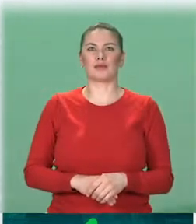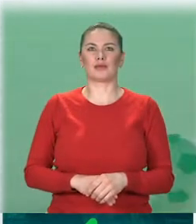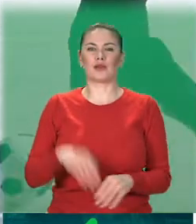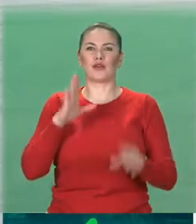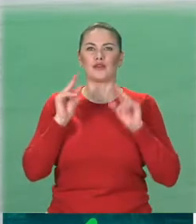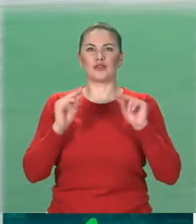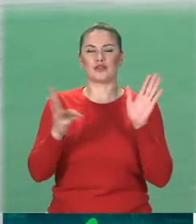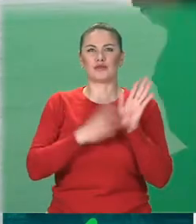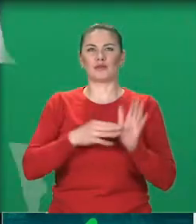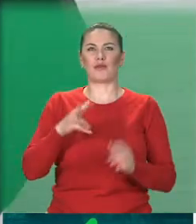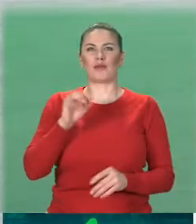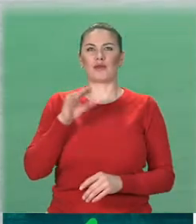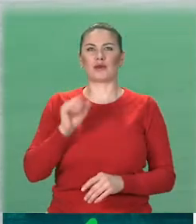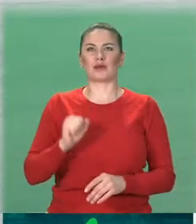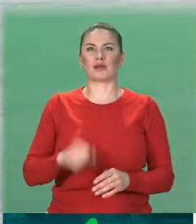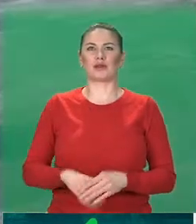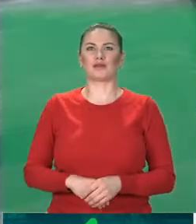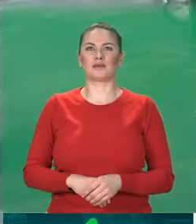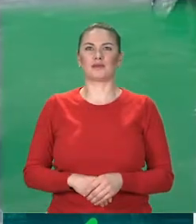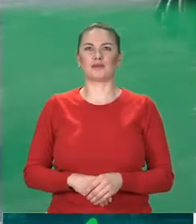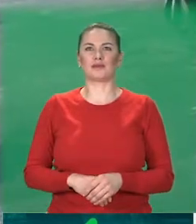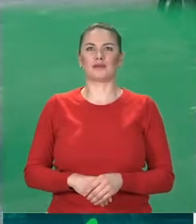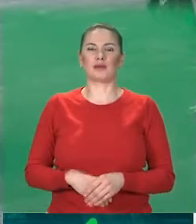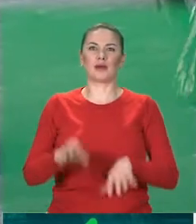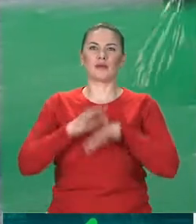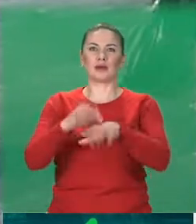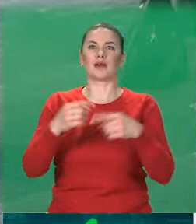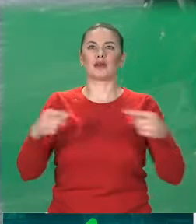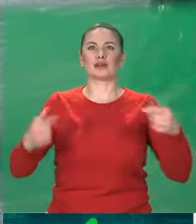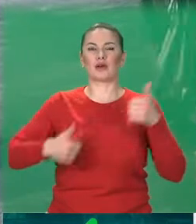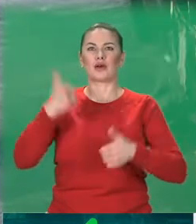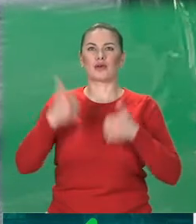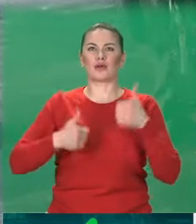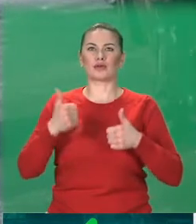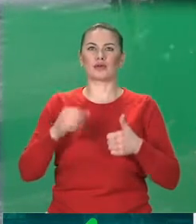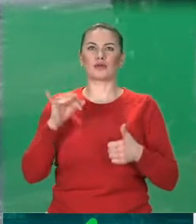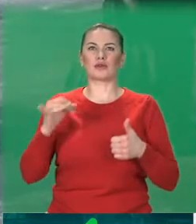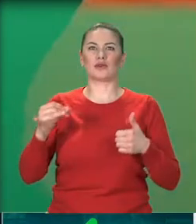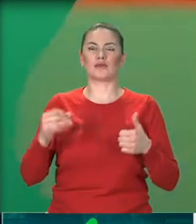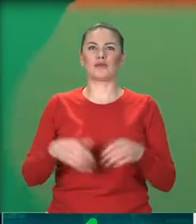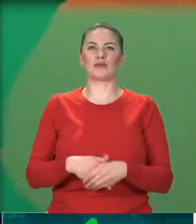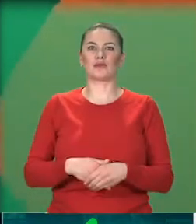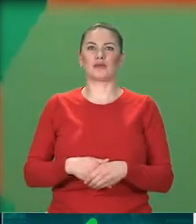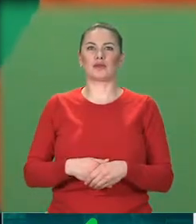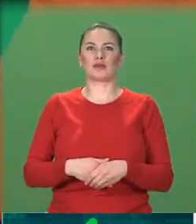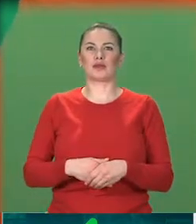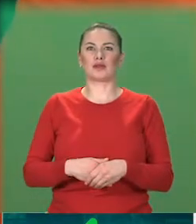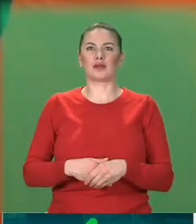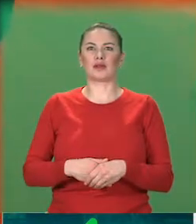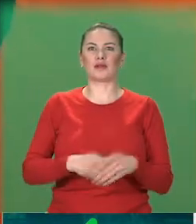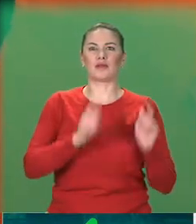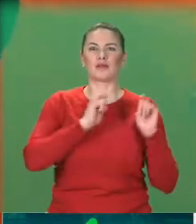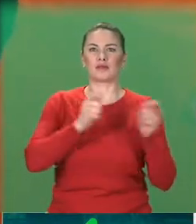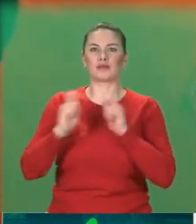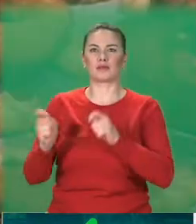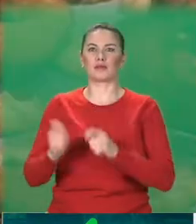посетители соревновались в различных конкурсах и викторинах. Ярмарка закончилась праздничным концертом и раздачей пирога с горячим чаем. Торговая